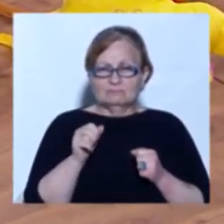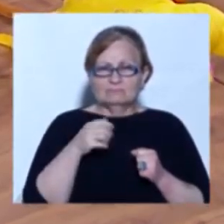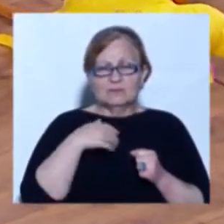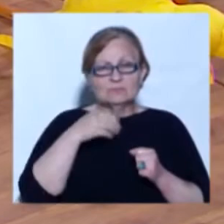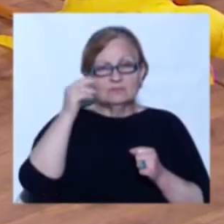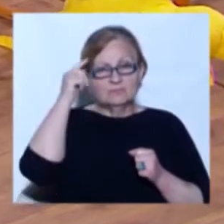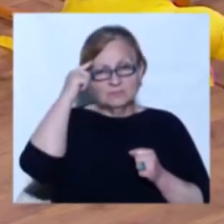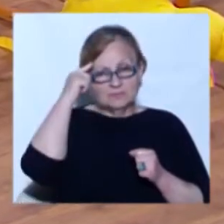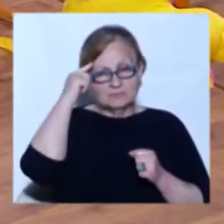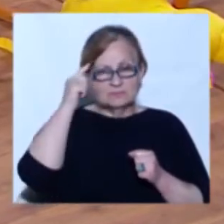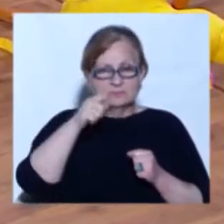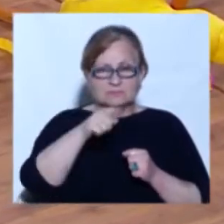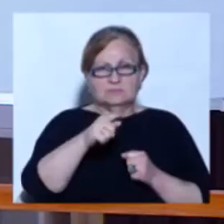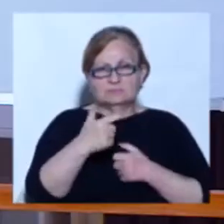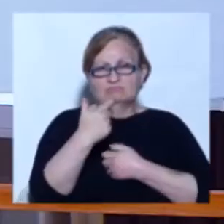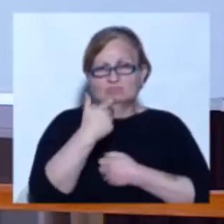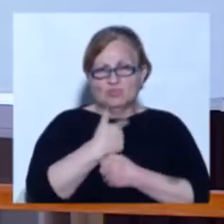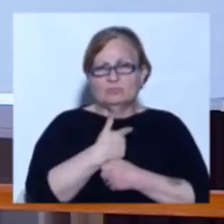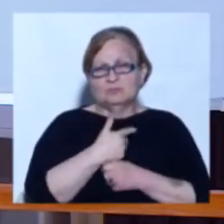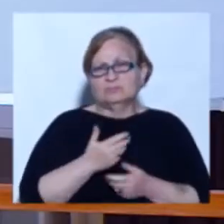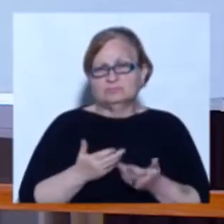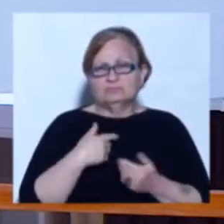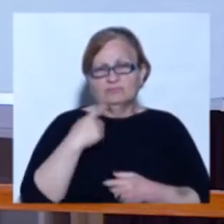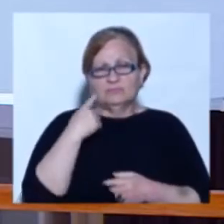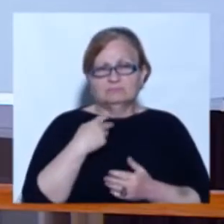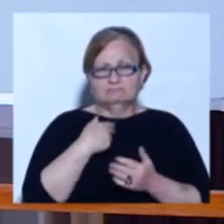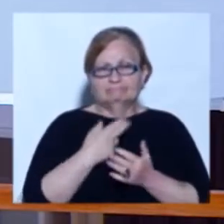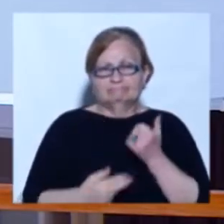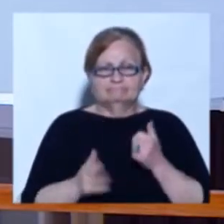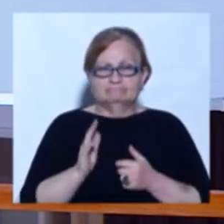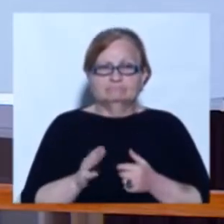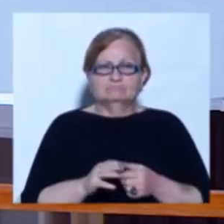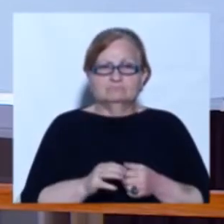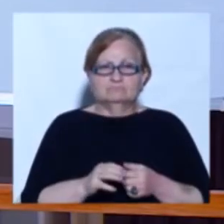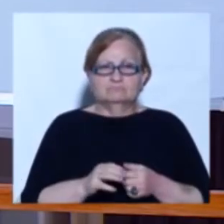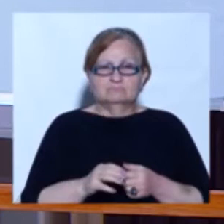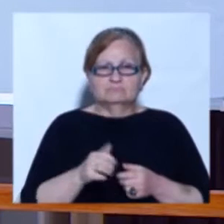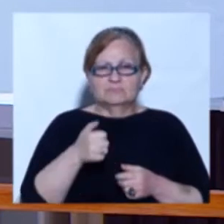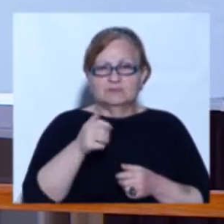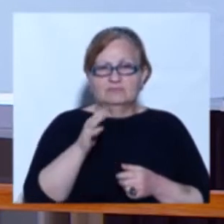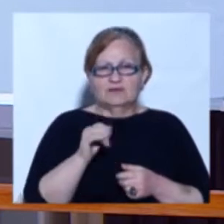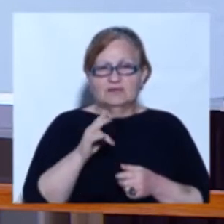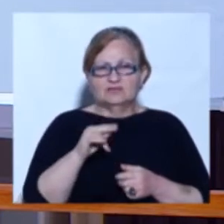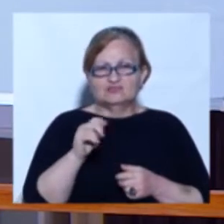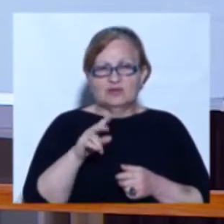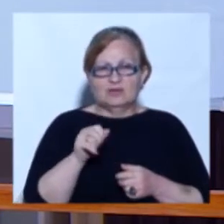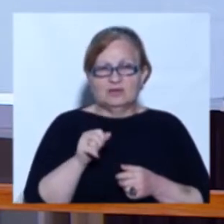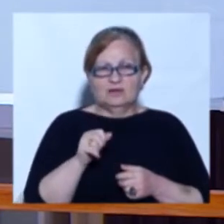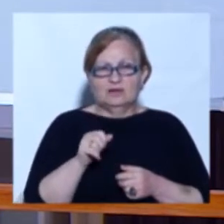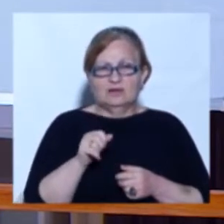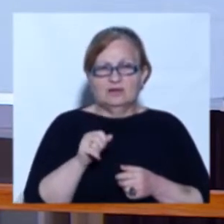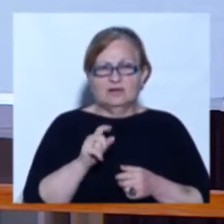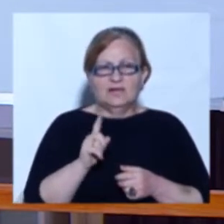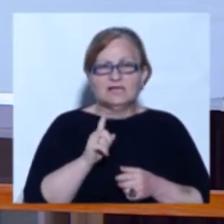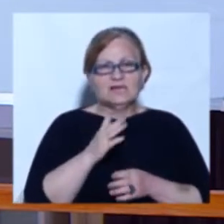რომ შენ მომიგებ ალბათ. ნახოთ აბა, ყვანჩალა. Ყვანჩალა, აბა